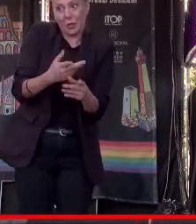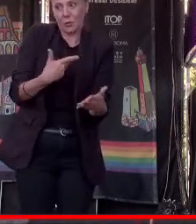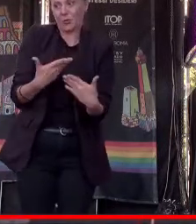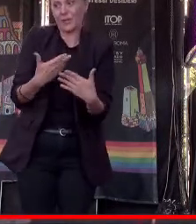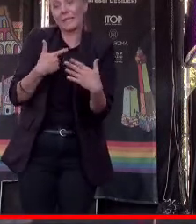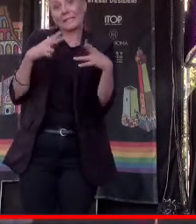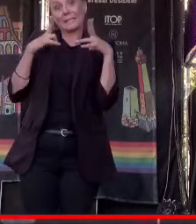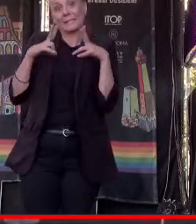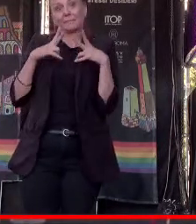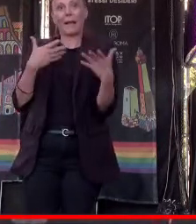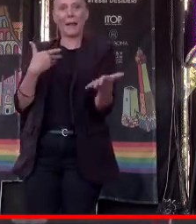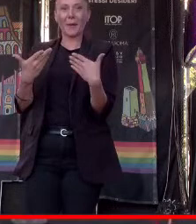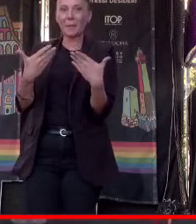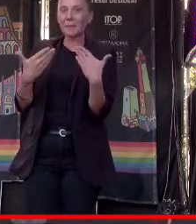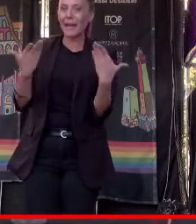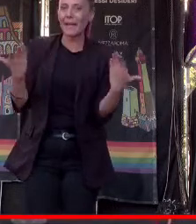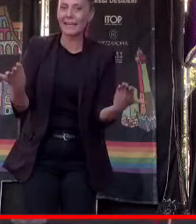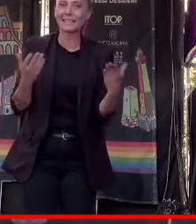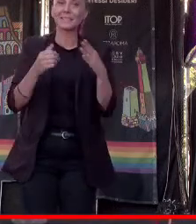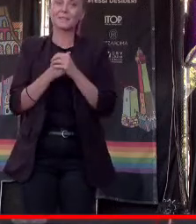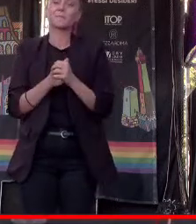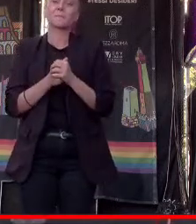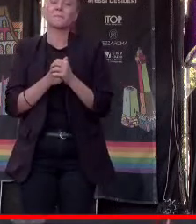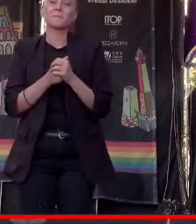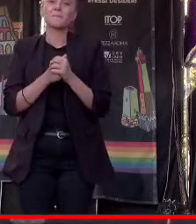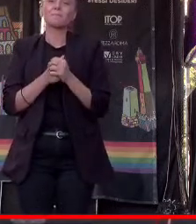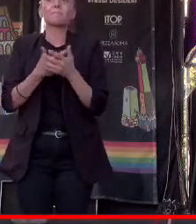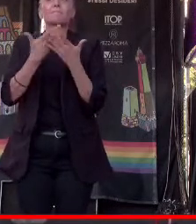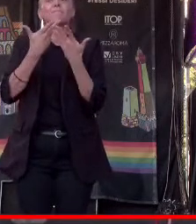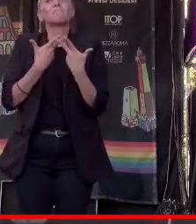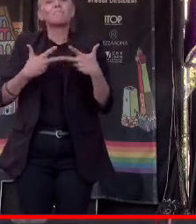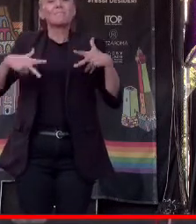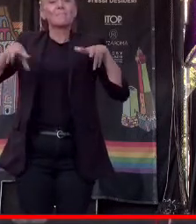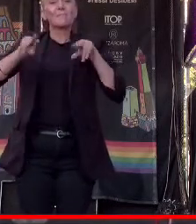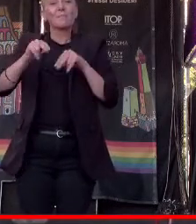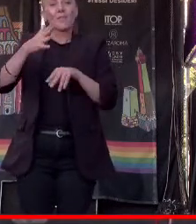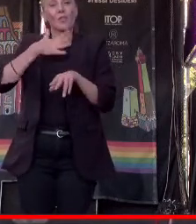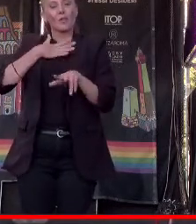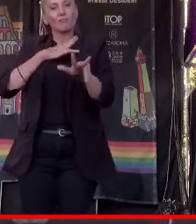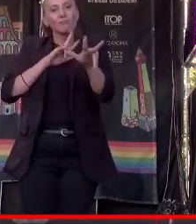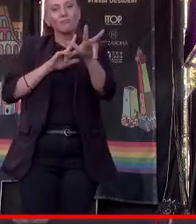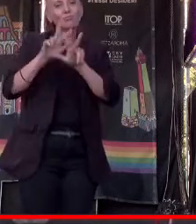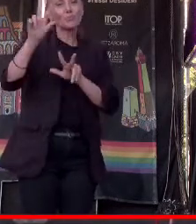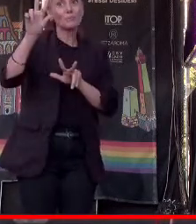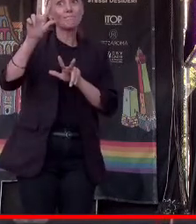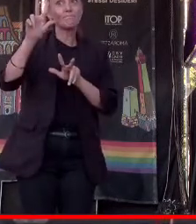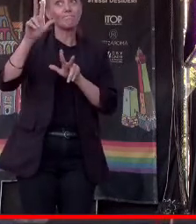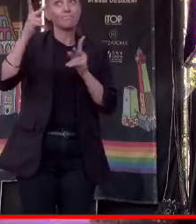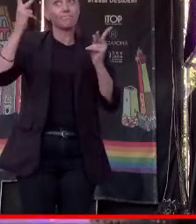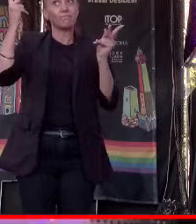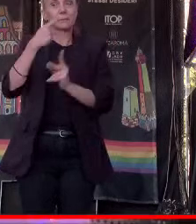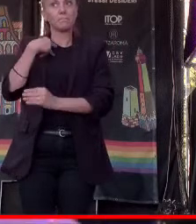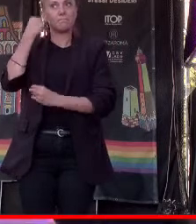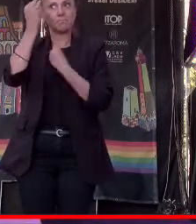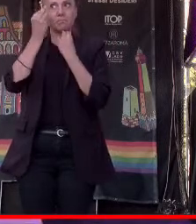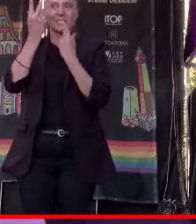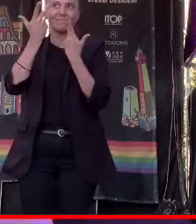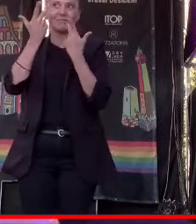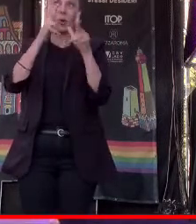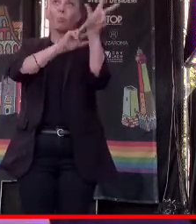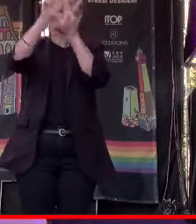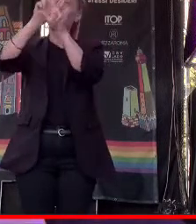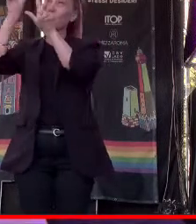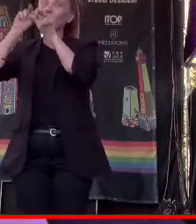A ruota. No, spero presto, nel senso che, ripeto, il nostro municipio, ma penso che in generale i municipi